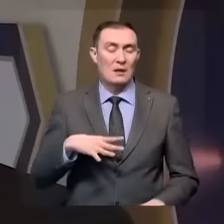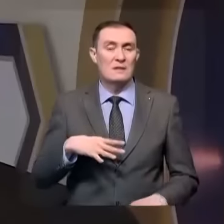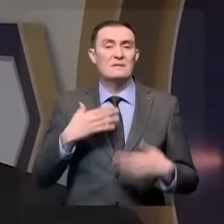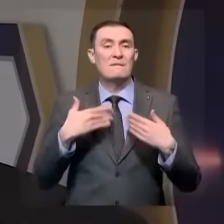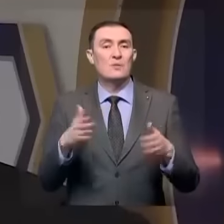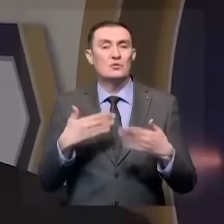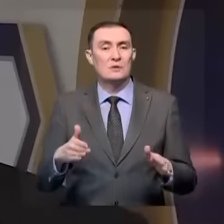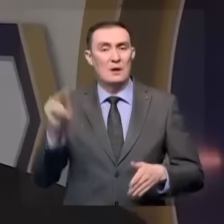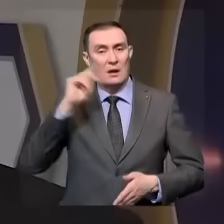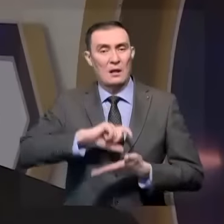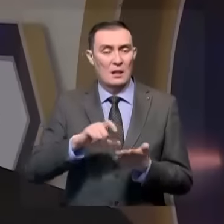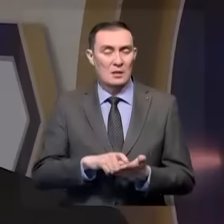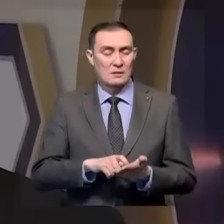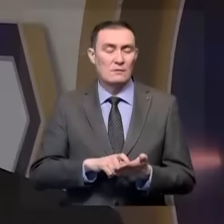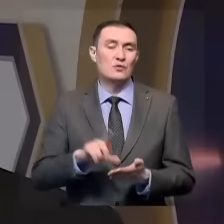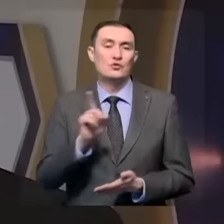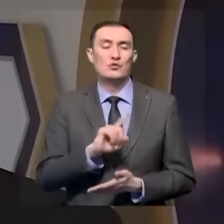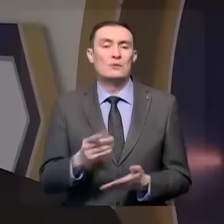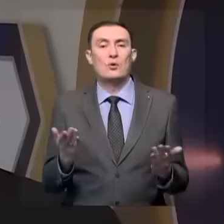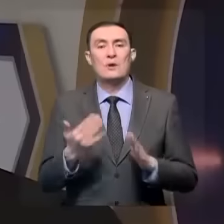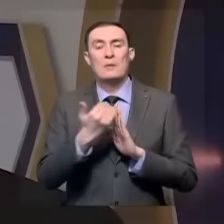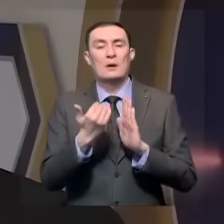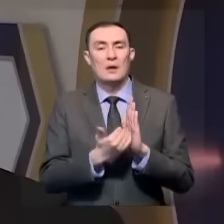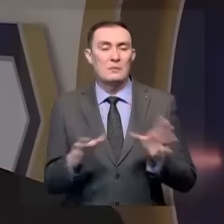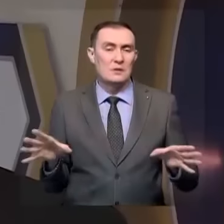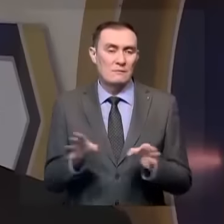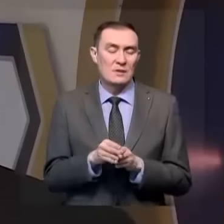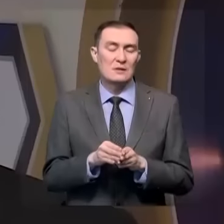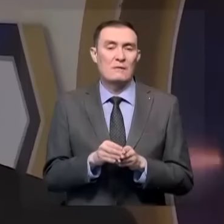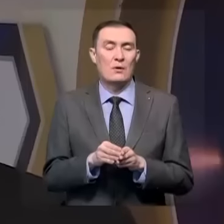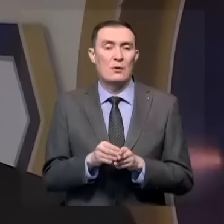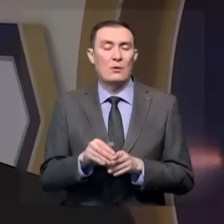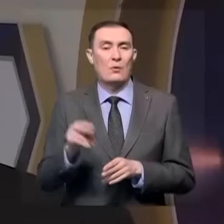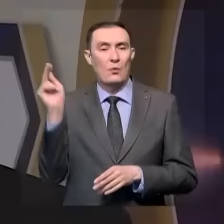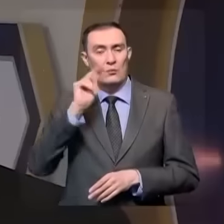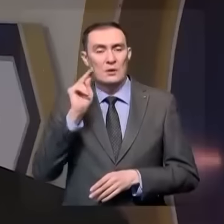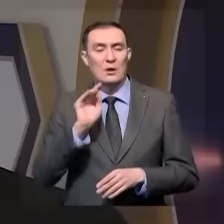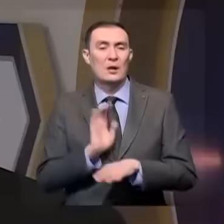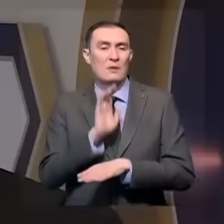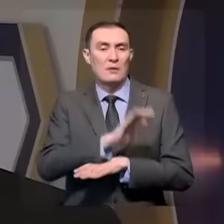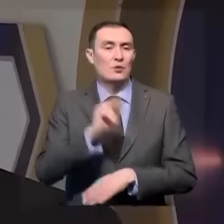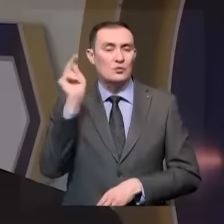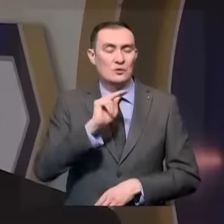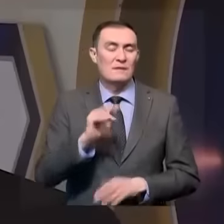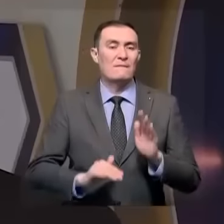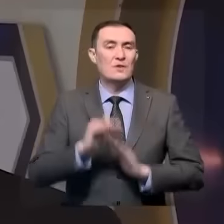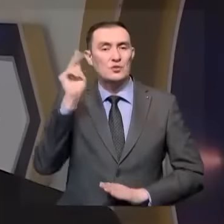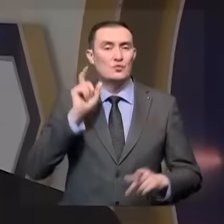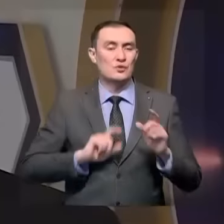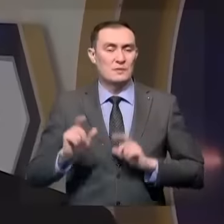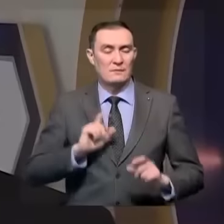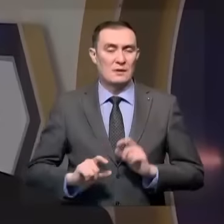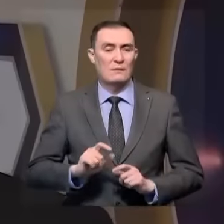классов, возможно, по какой-нибудь программе совместного опыта отправлять учиться именно в высшее учебное